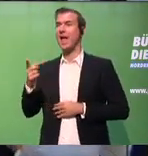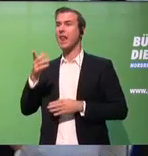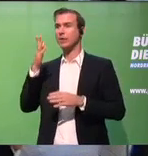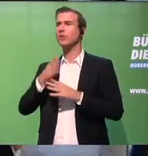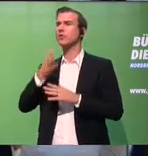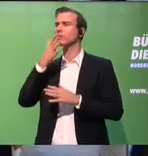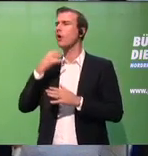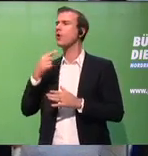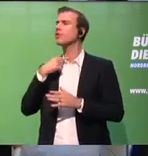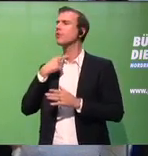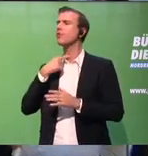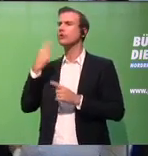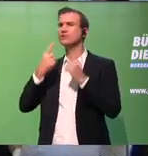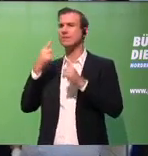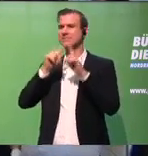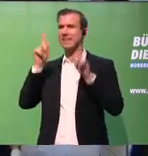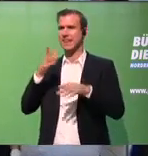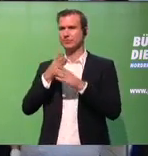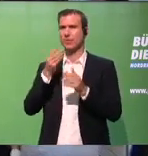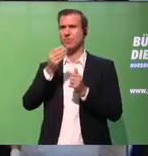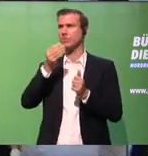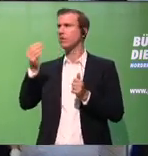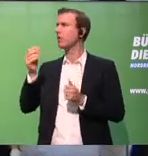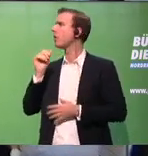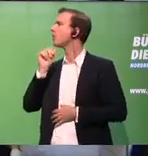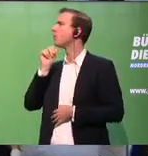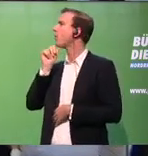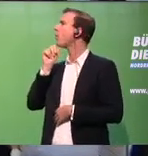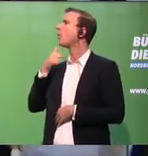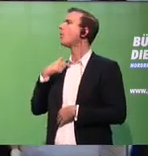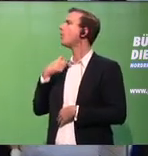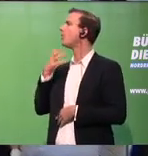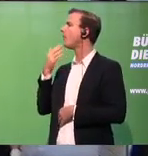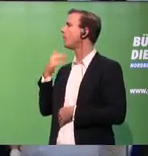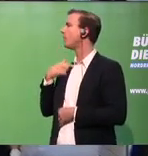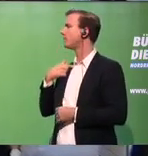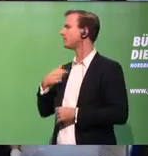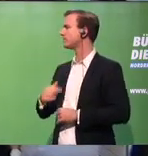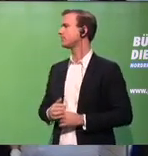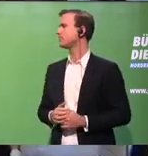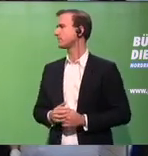wunderschönen grünen Stimmzettel erhalten. Nee, hier.